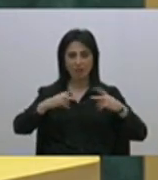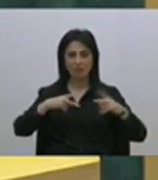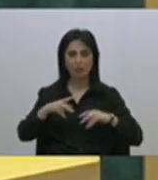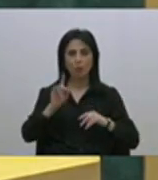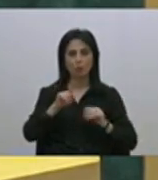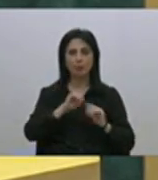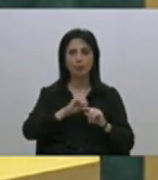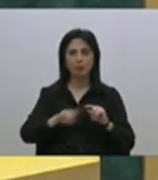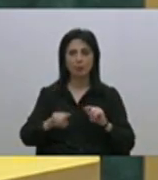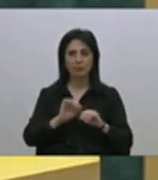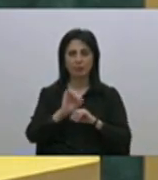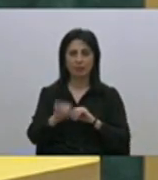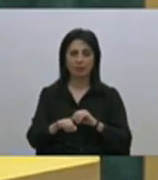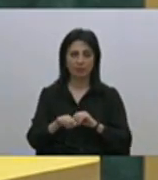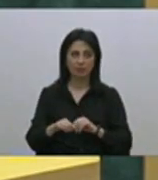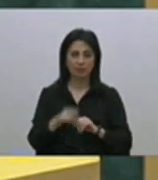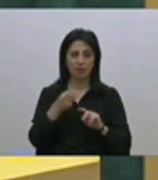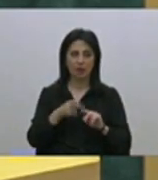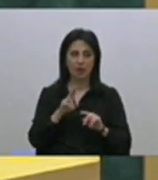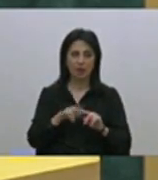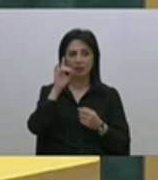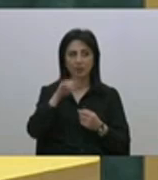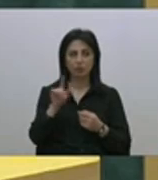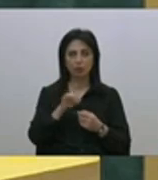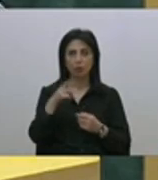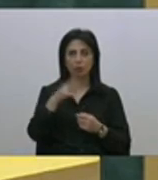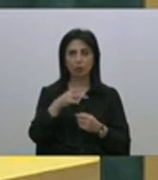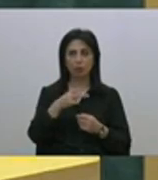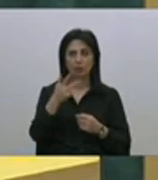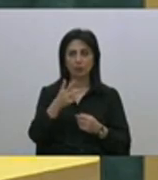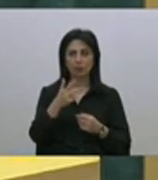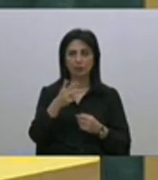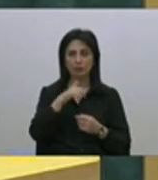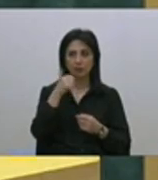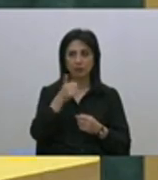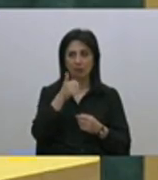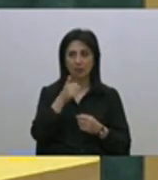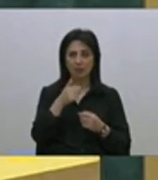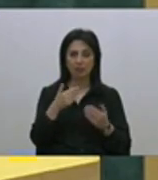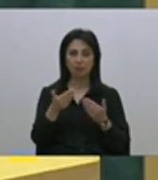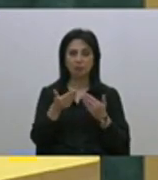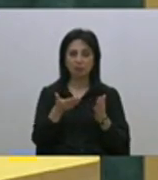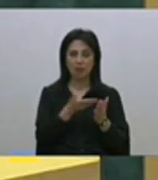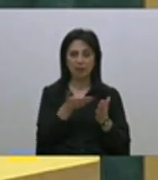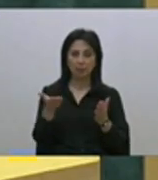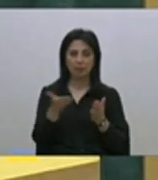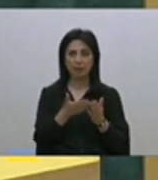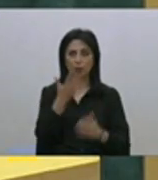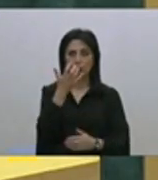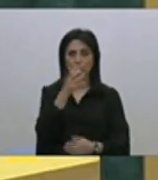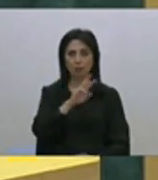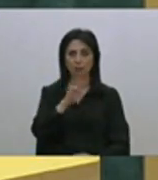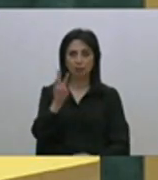უფრო სწრაფად დავძლევთ ამ გამოწვევებს. 2023 წელთან მიმართებით